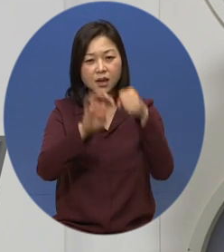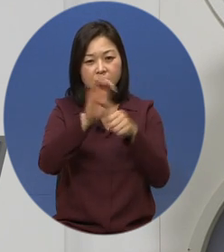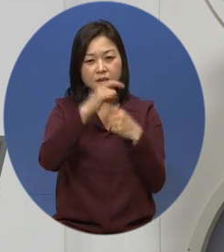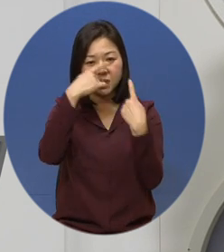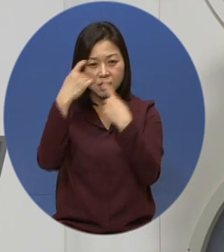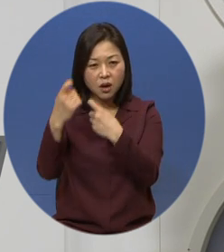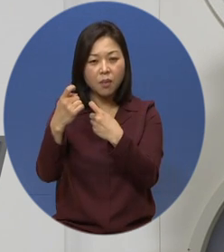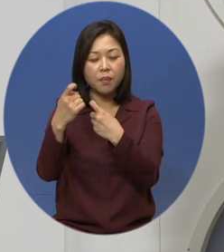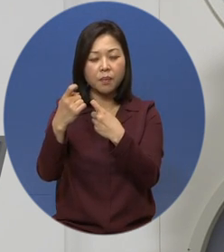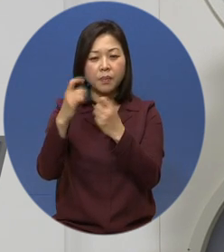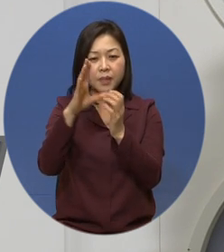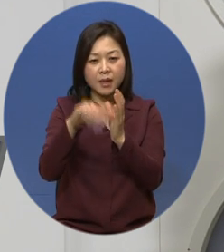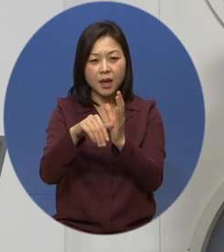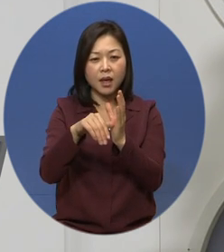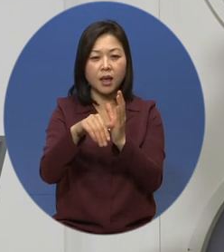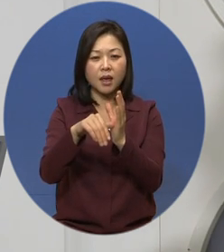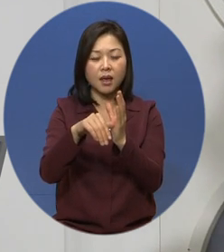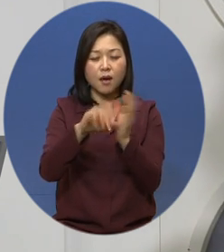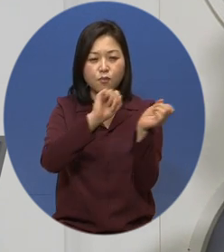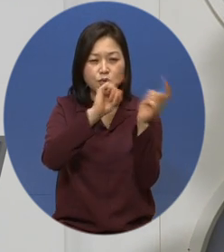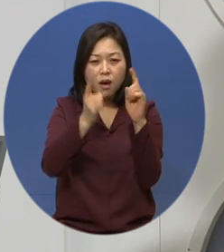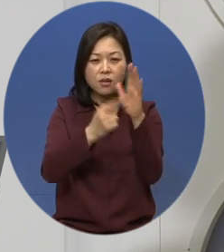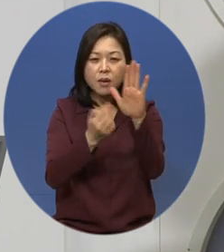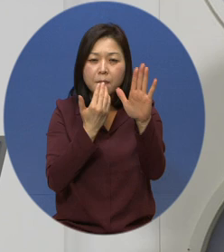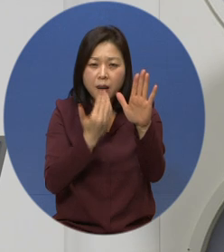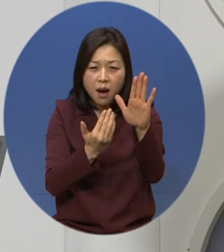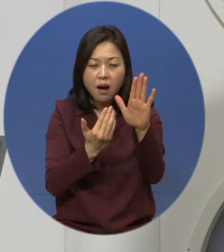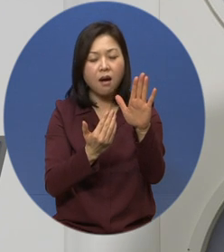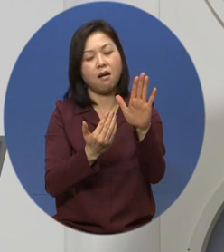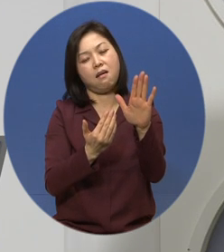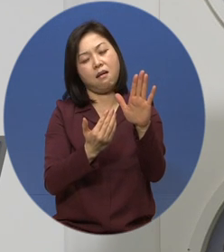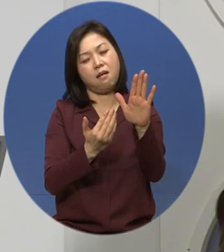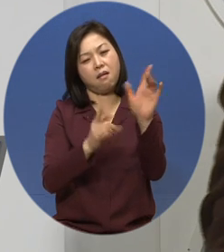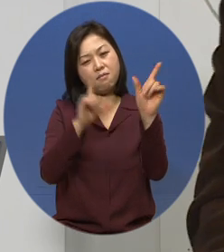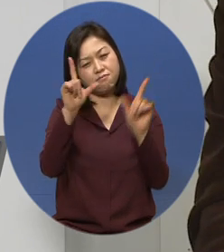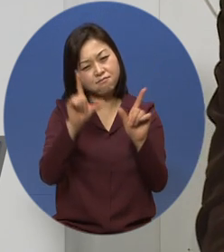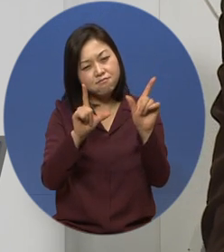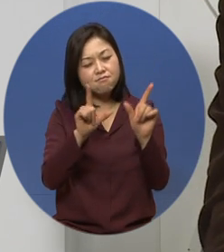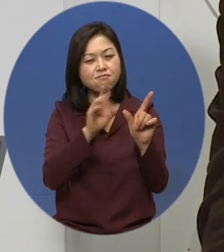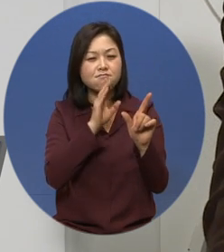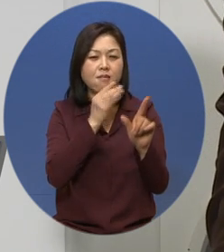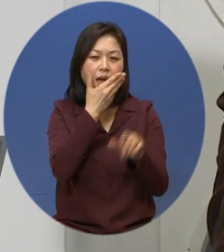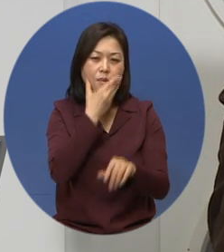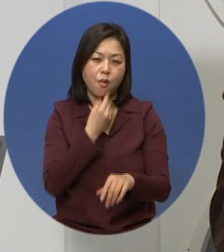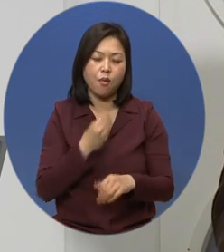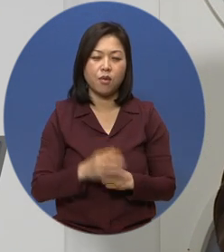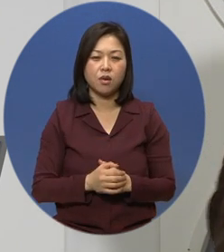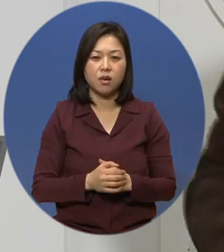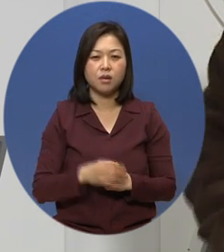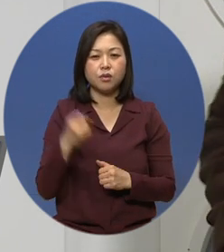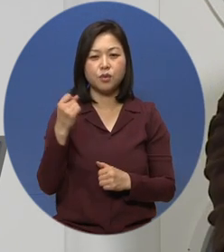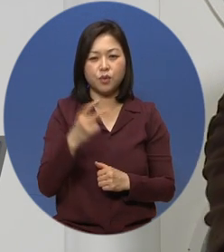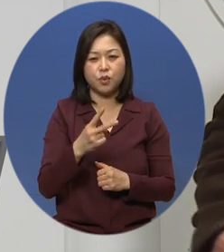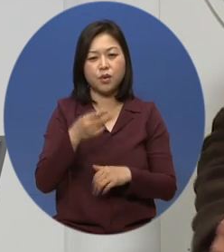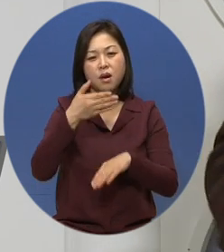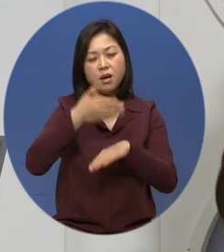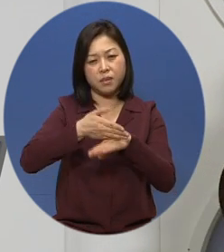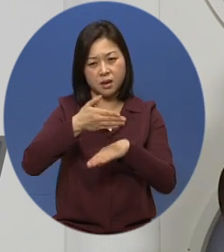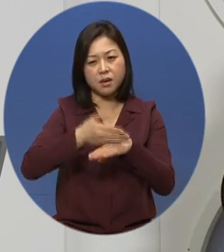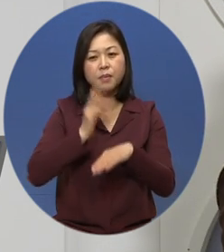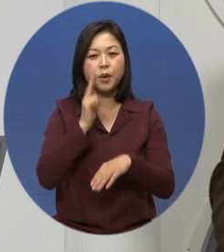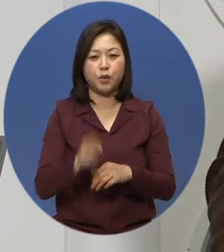이렇게 다시 부활할 수 있었다는 것도 어 행복입니다 그리고 언어 너무